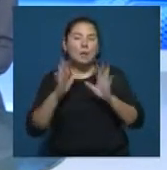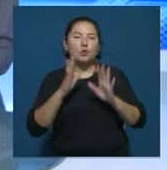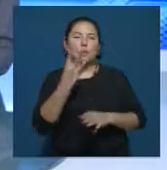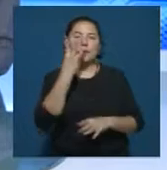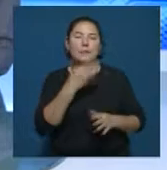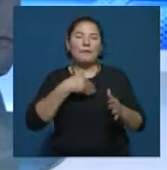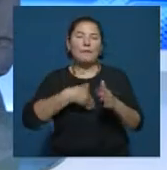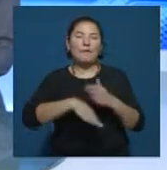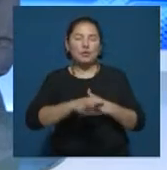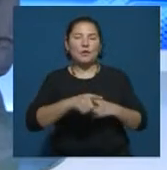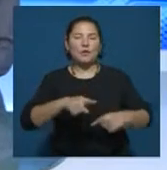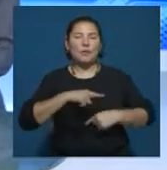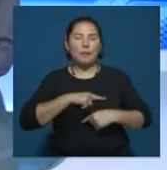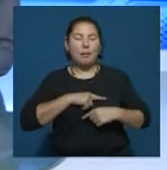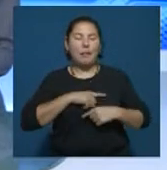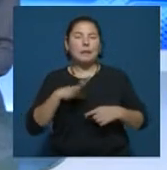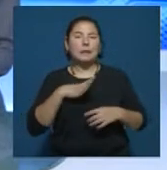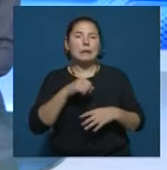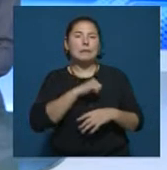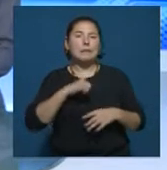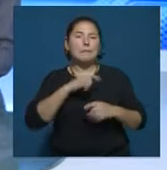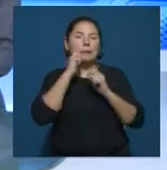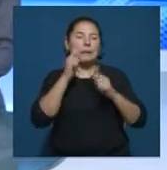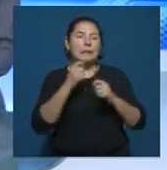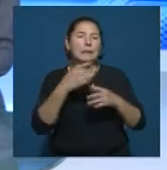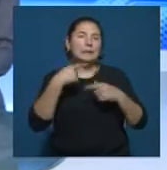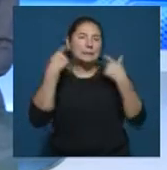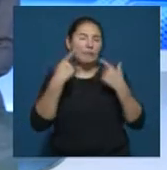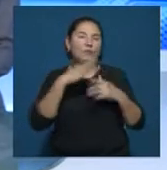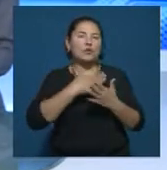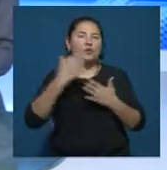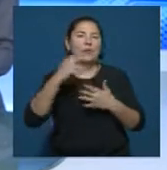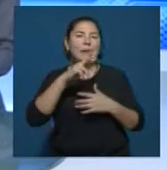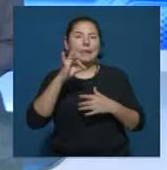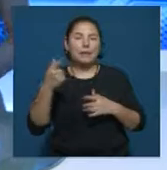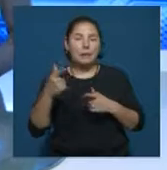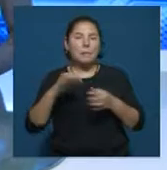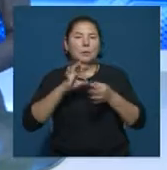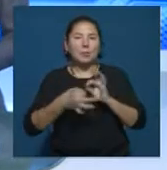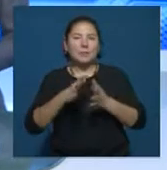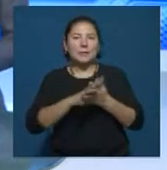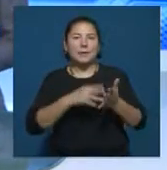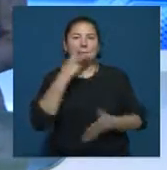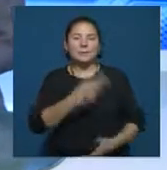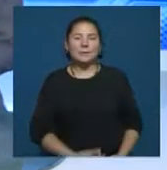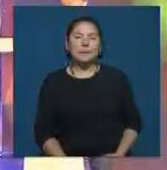3 вышли в финал. Помимо них, позитивное настроение дарили участникам высшей лиги. Более подробно в материале моих